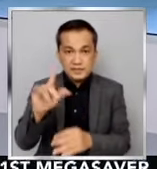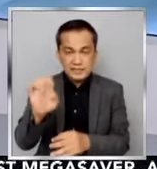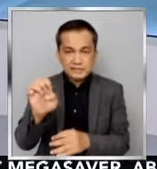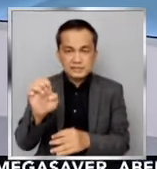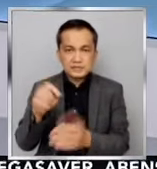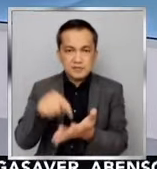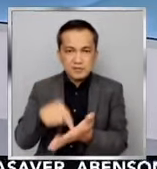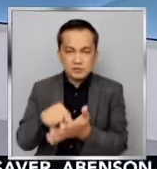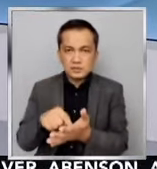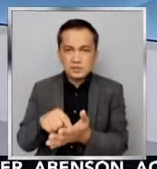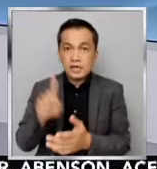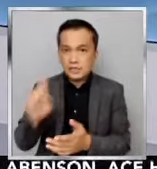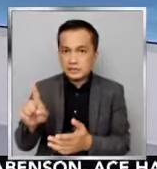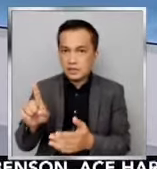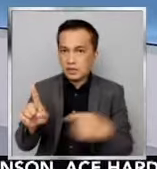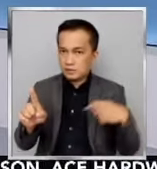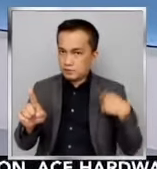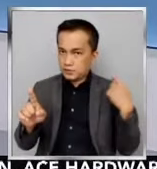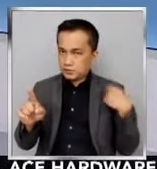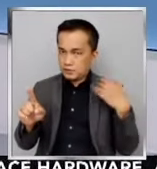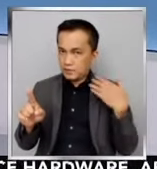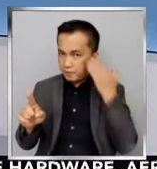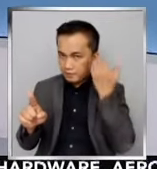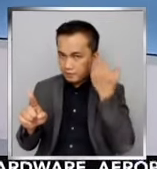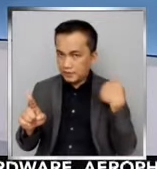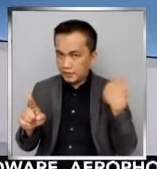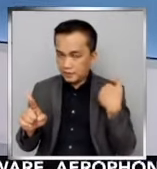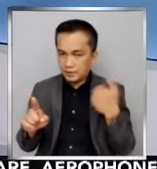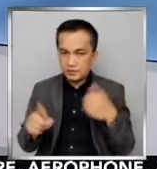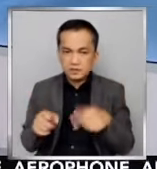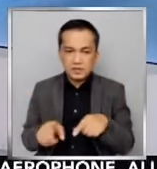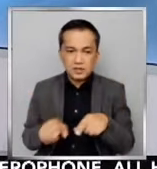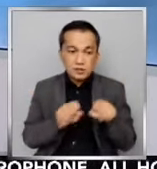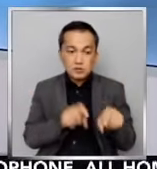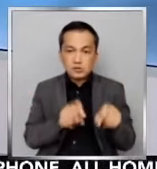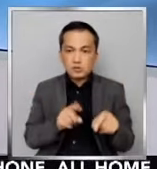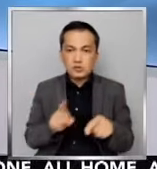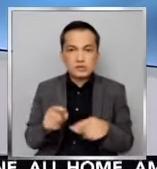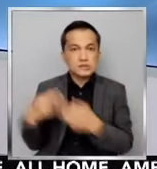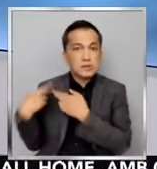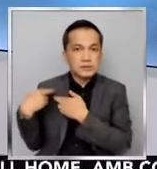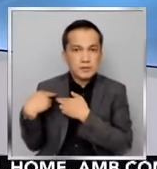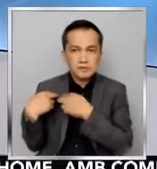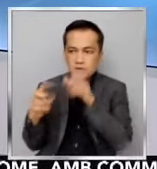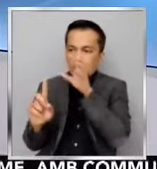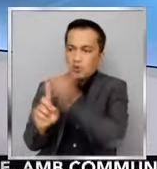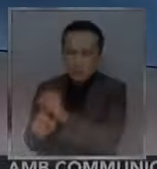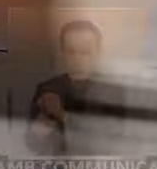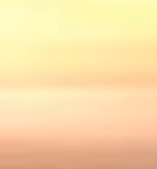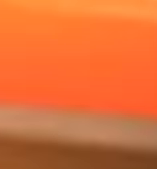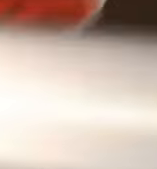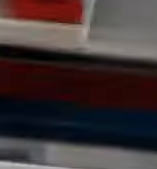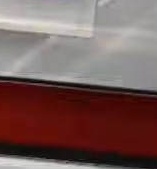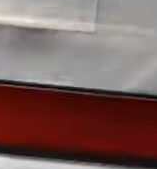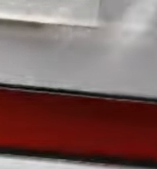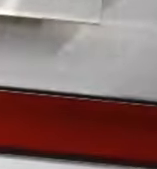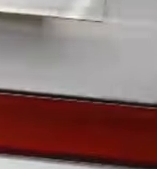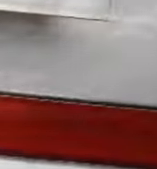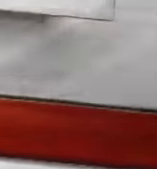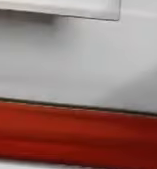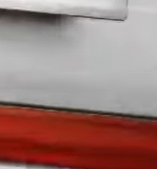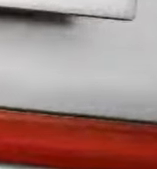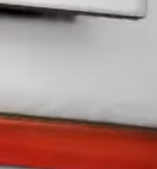kanila. Arestado ang umunoy ng bugaw na todo tanggi sa parata. Nakatutok si John Consulta exclusive.